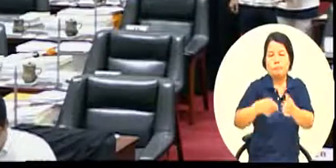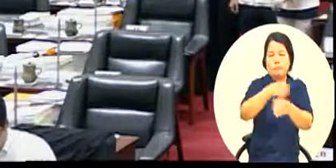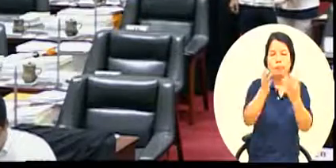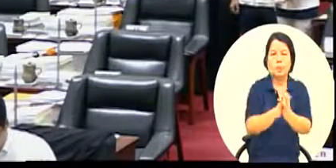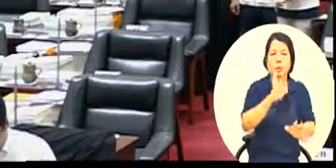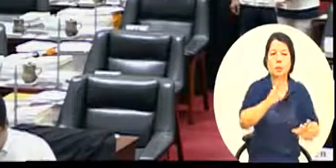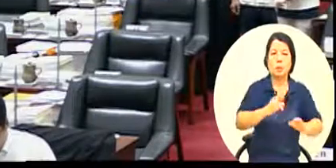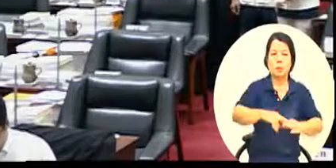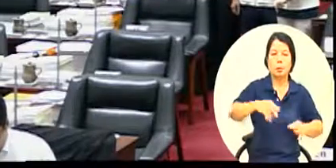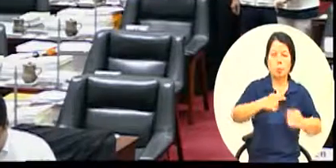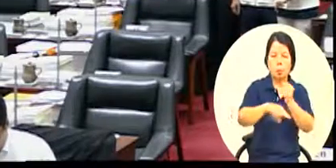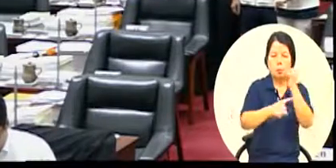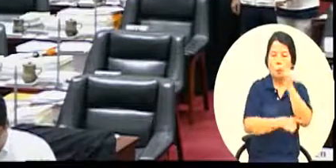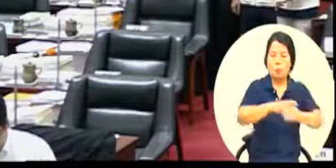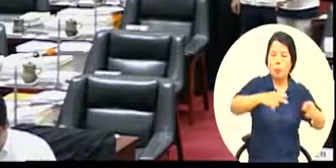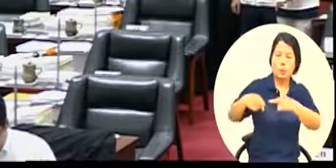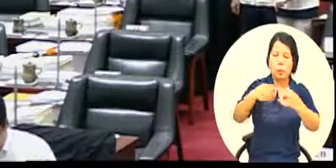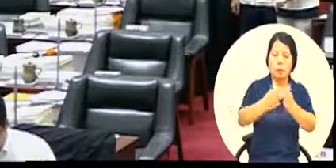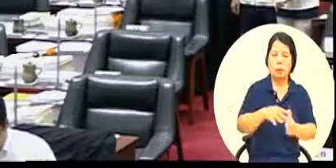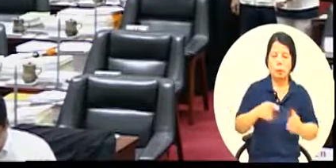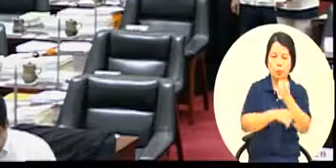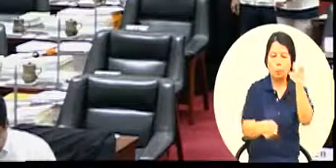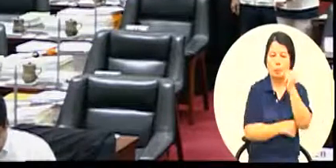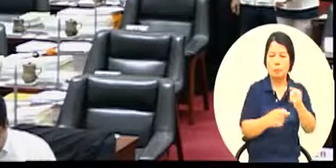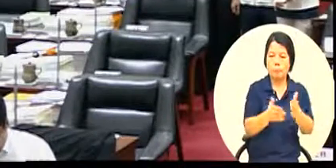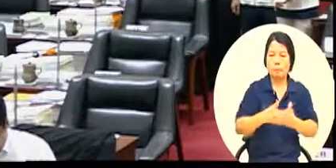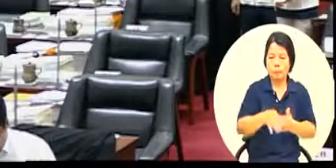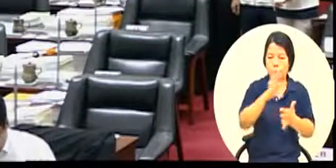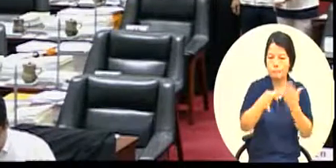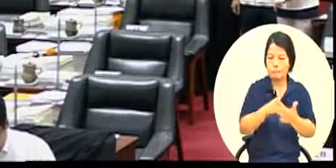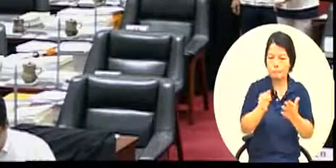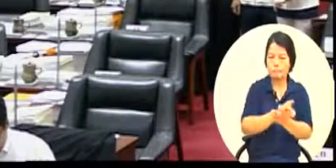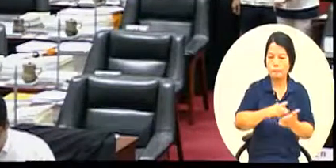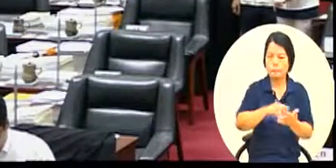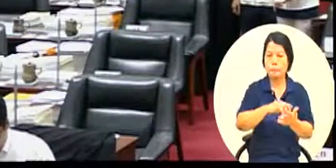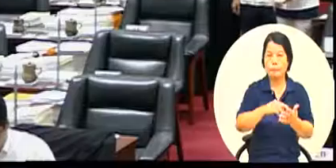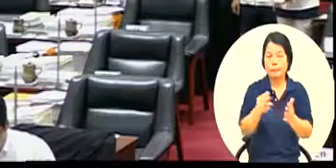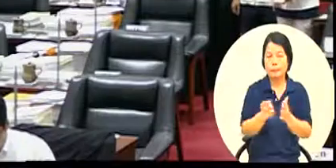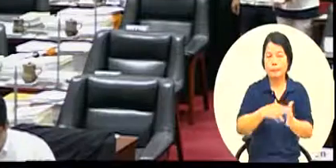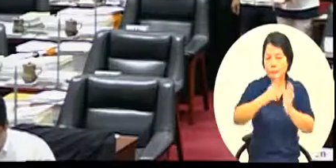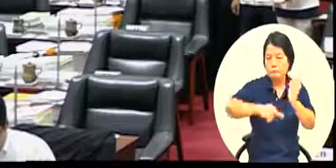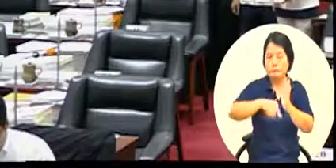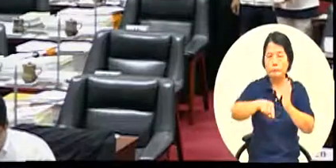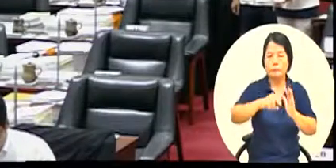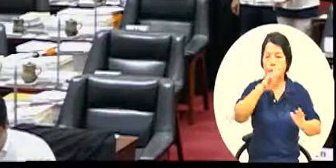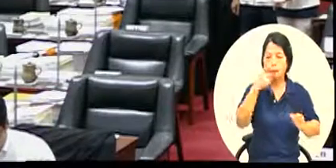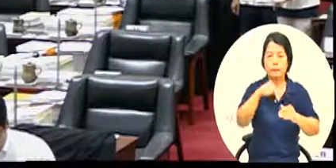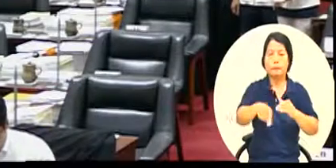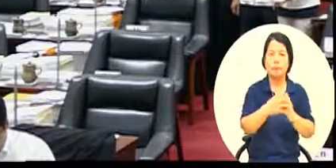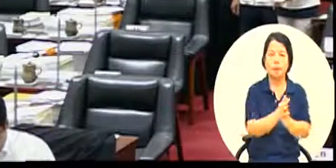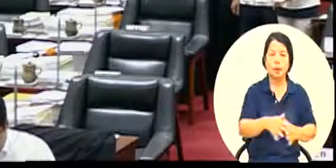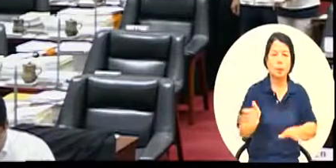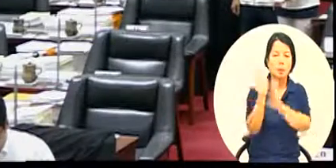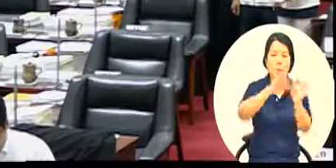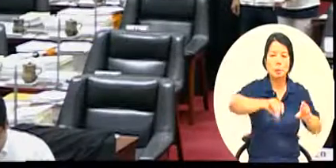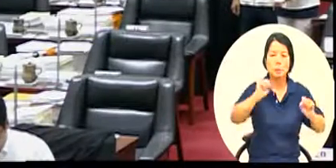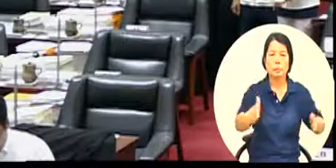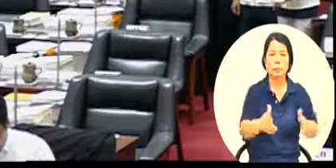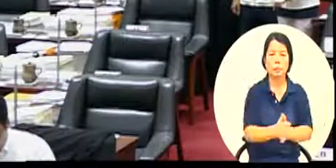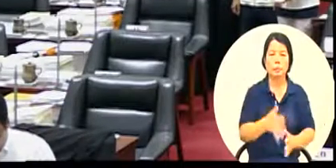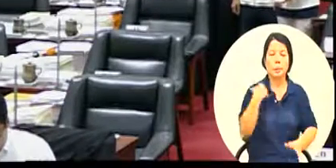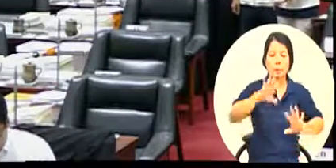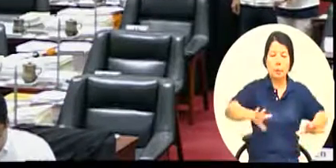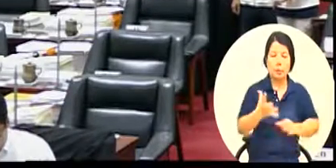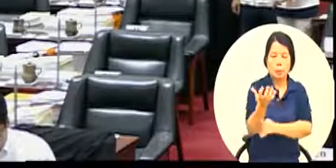更换法官，变更法律见解。所以呢，虽然情节不同，但是统治